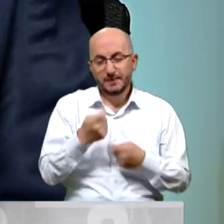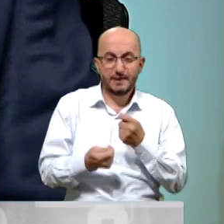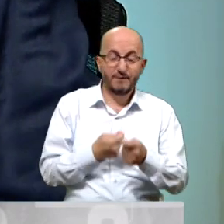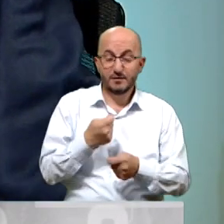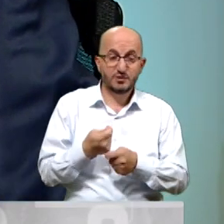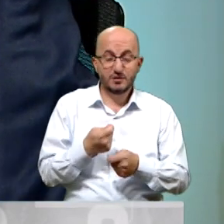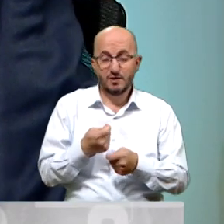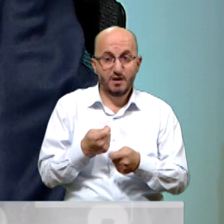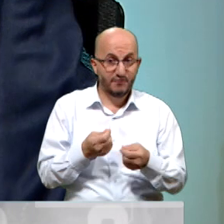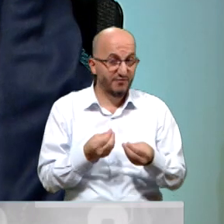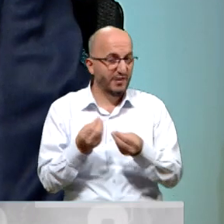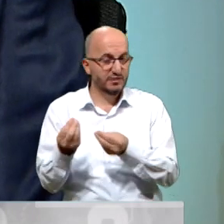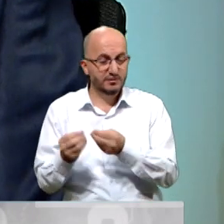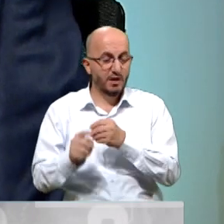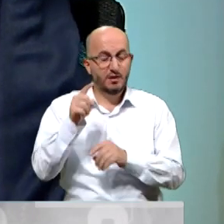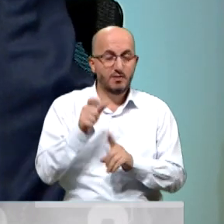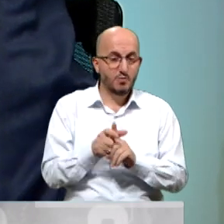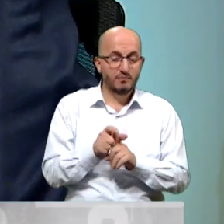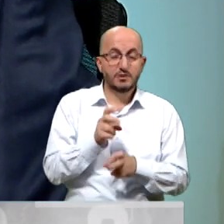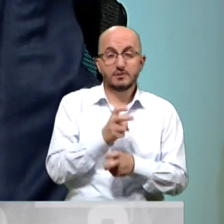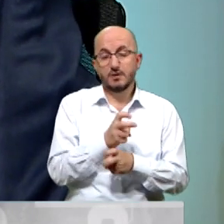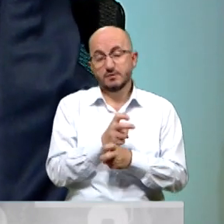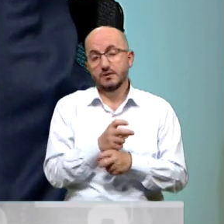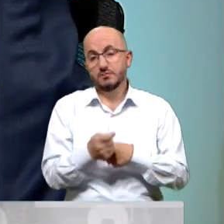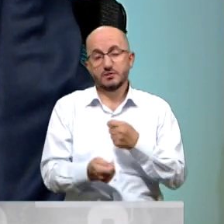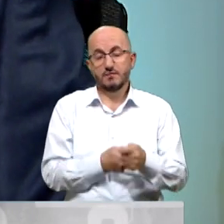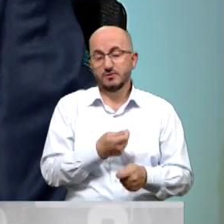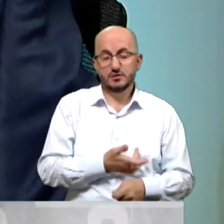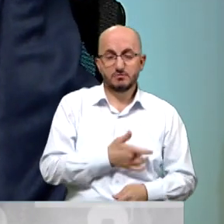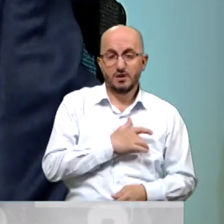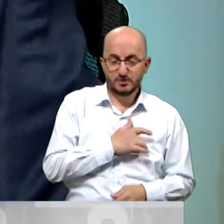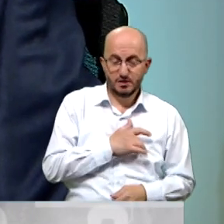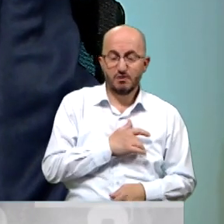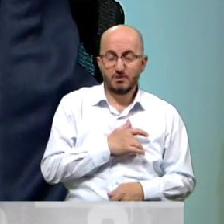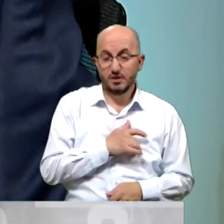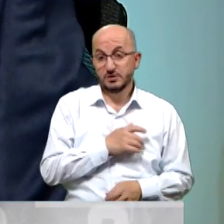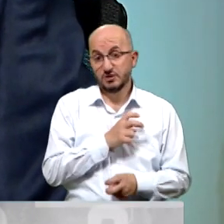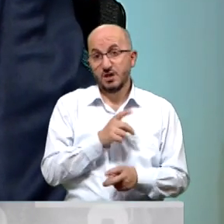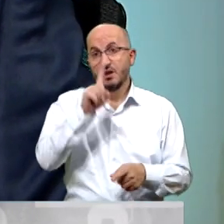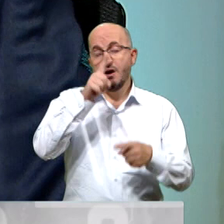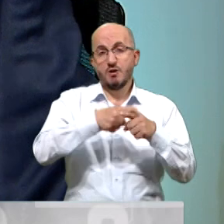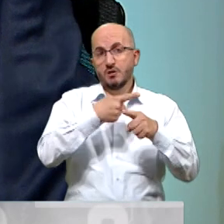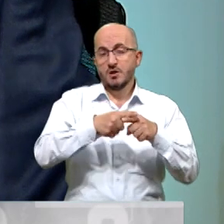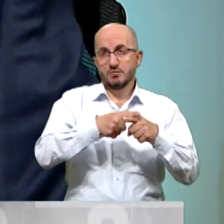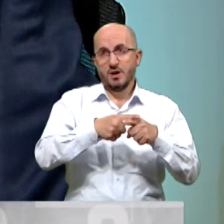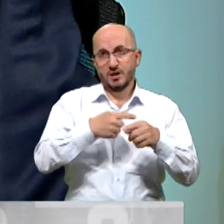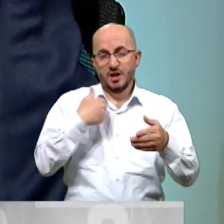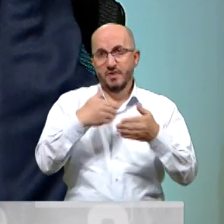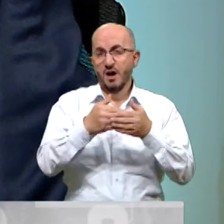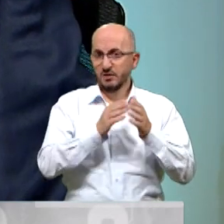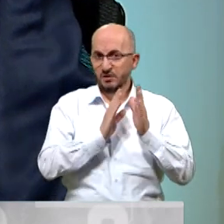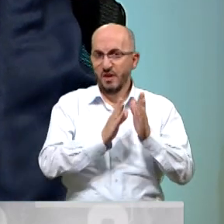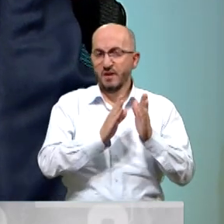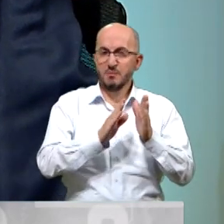davranışlar ona atfederse, Allah korusun, tehlikeli bir davranıştır. İmani olarak da sıkıntıya girebilir. İmani şirke kadar insanı götürecek bir